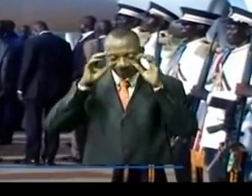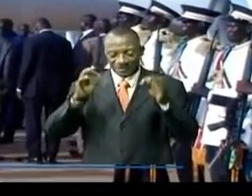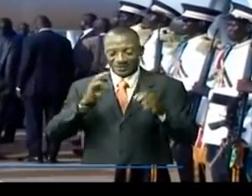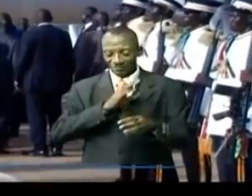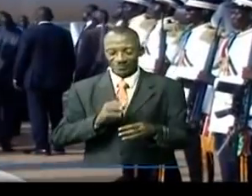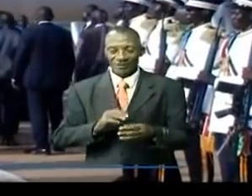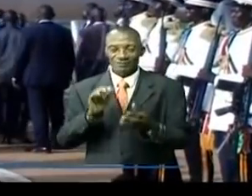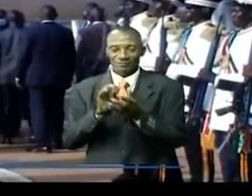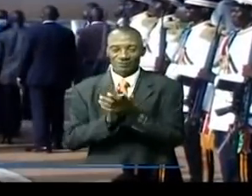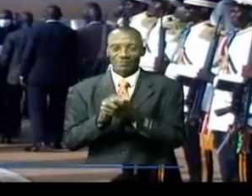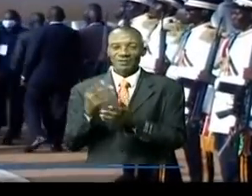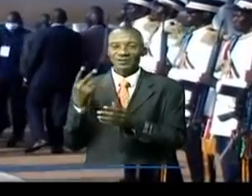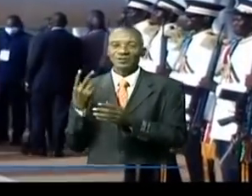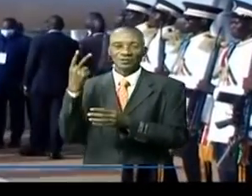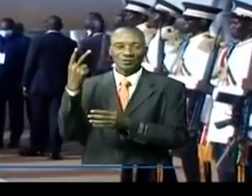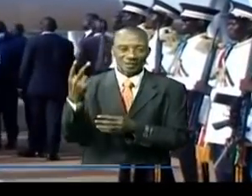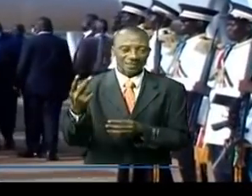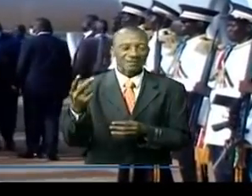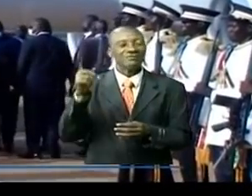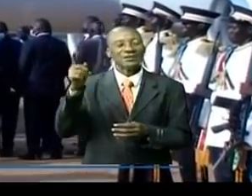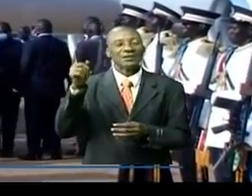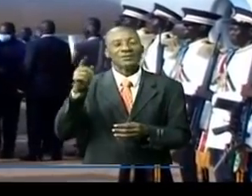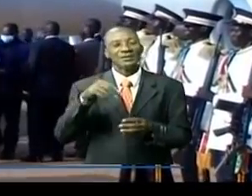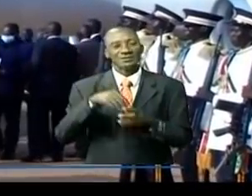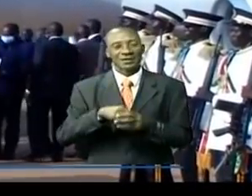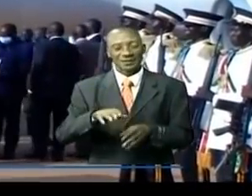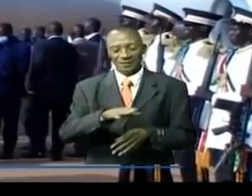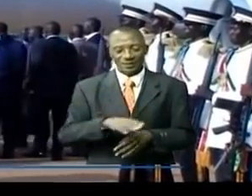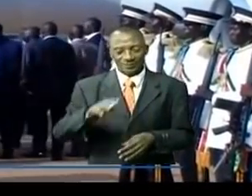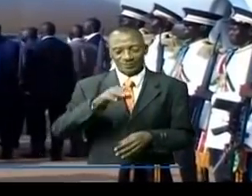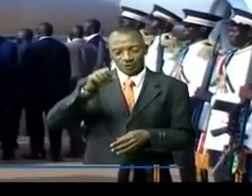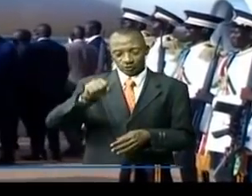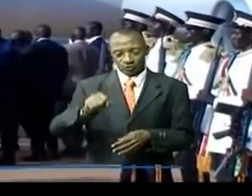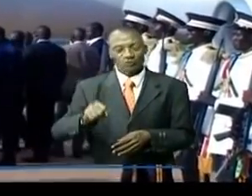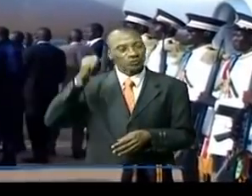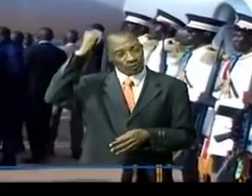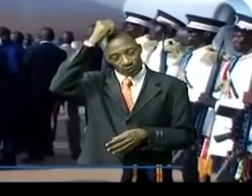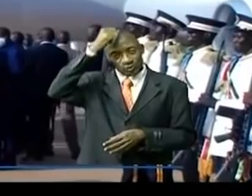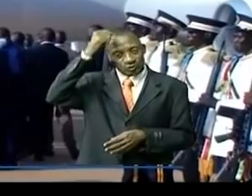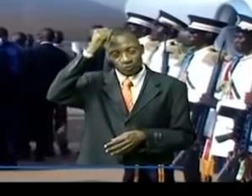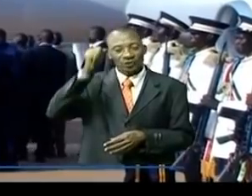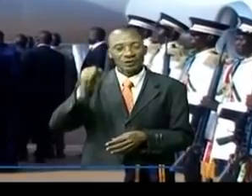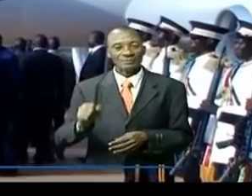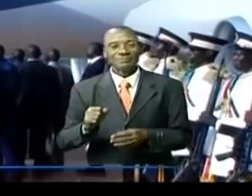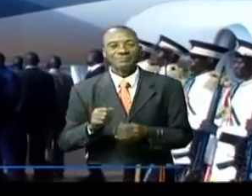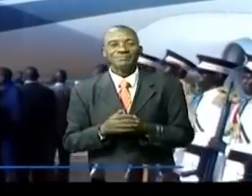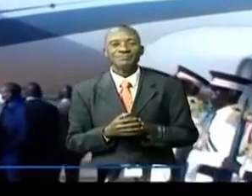visiter depuis son accession à la magistrature suprême en janvier 2019.